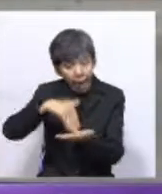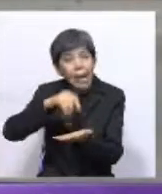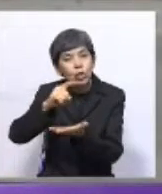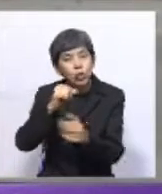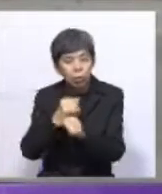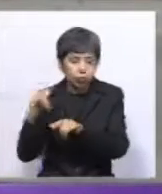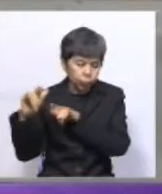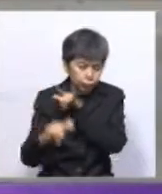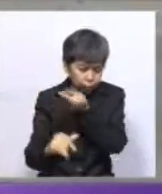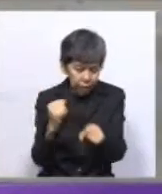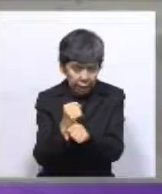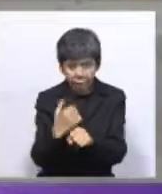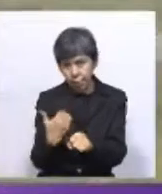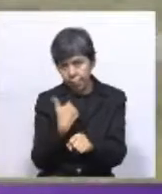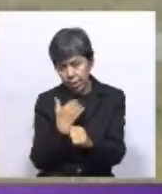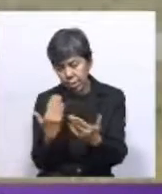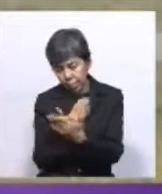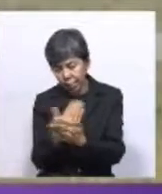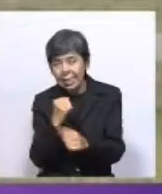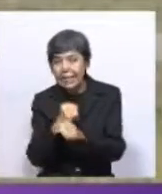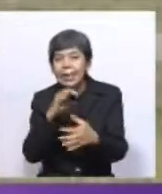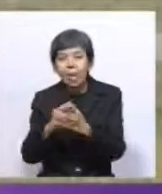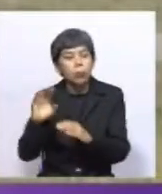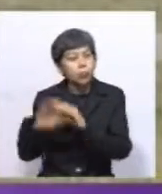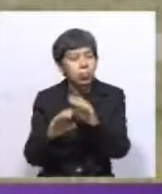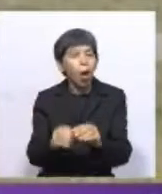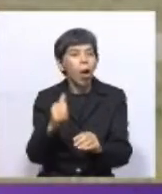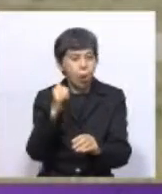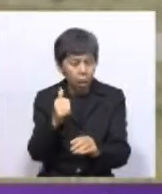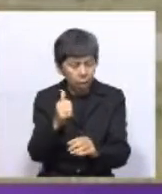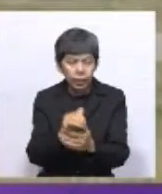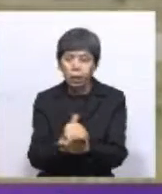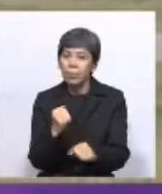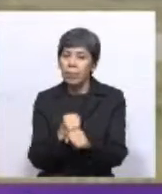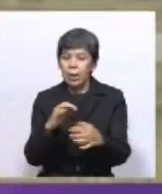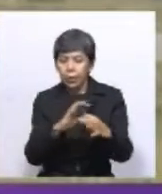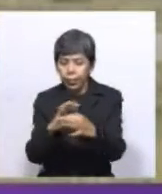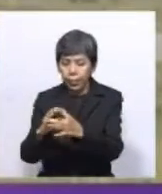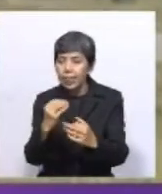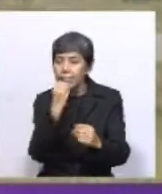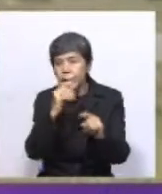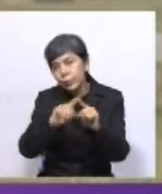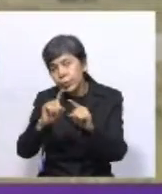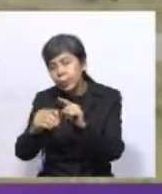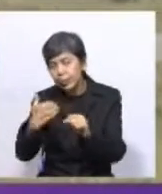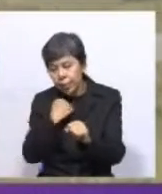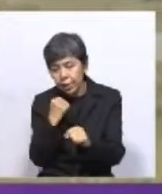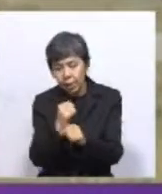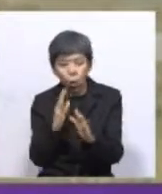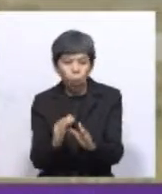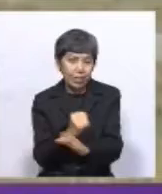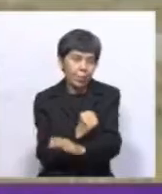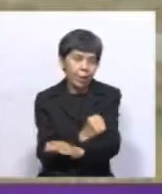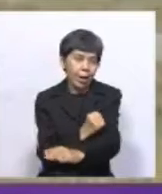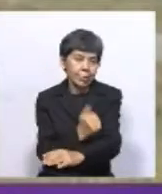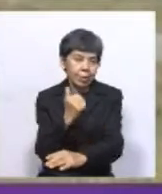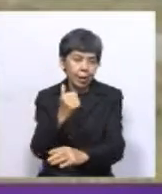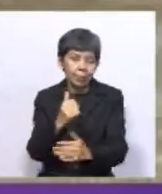ศูนย์กลางการบินซึ่งจะทำให้เกิดการขยายตัวด้านการลงทุนตลอดจนห่วงโซ่อุปทานรวมทั้งการจ้างแรงง